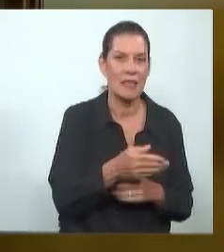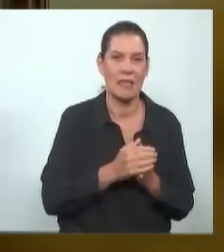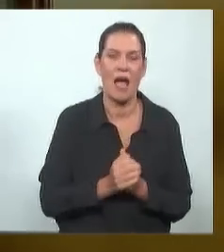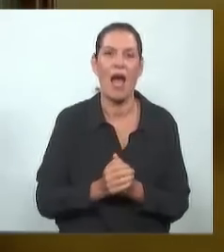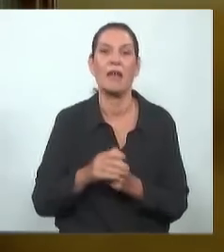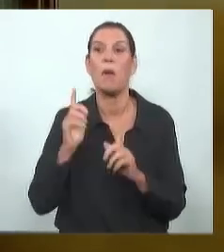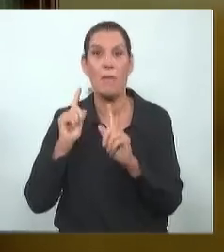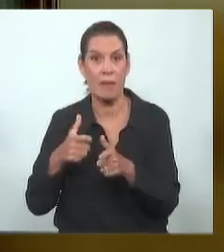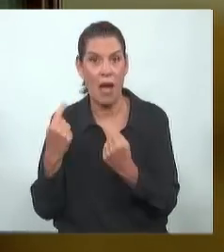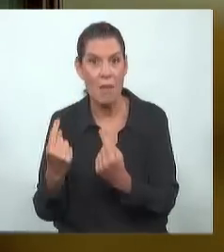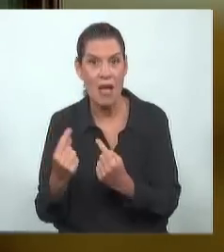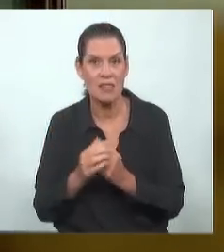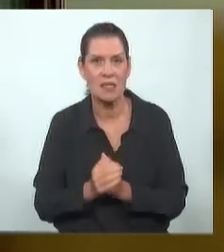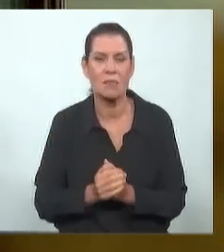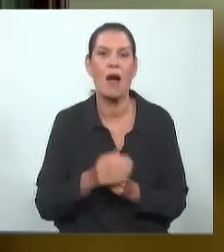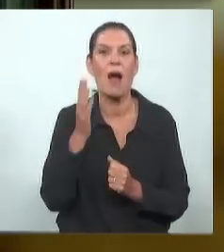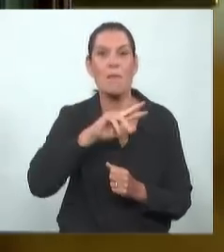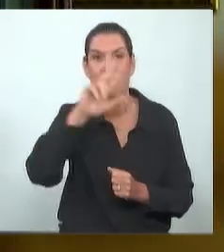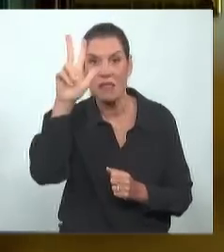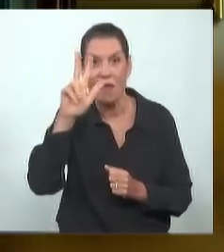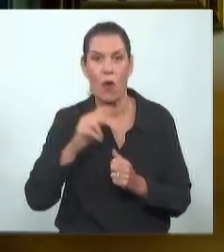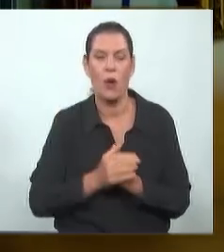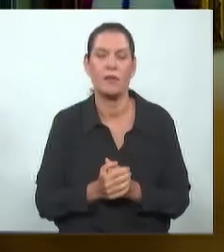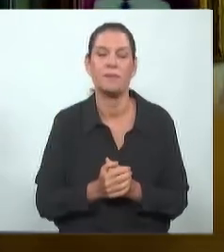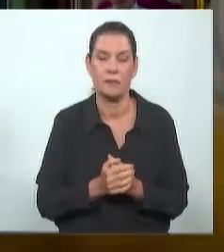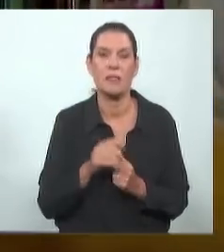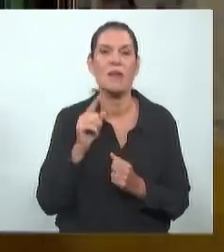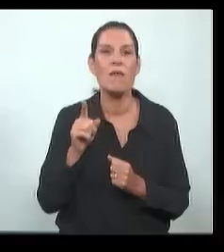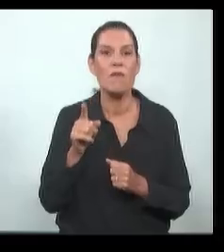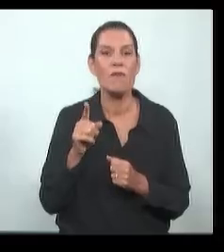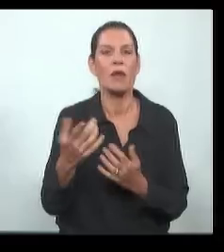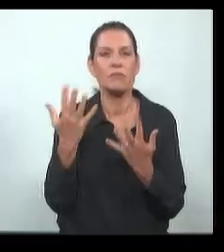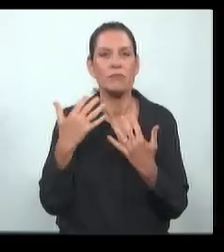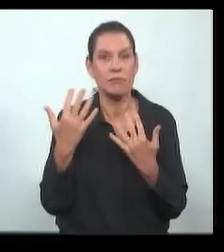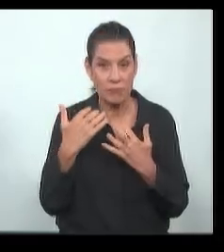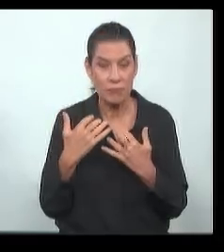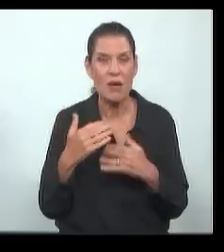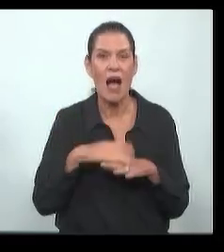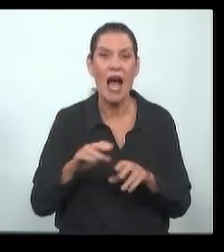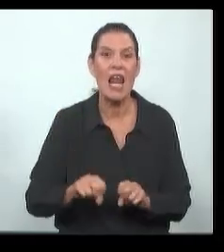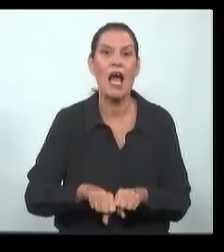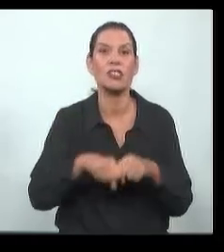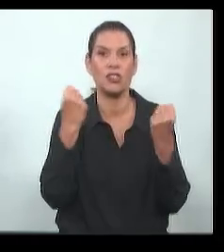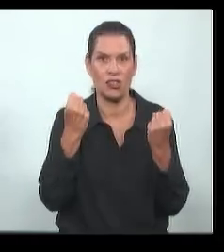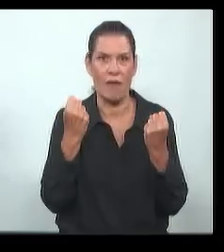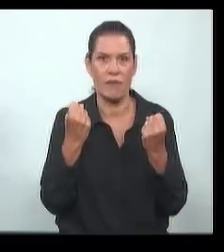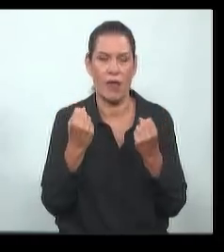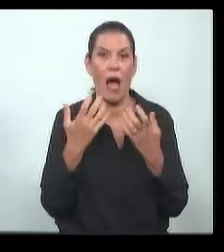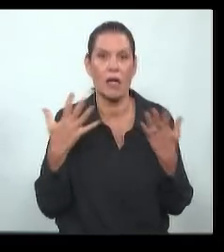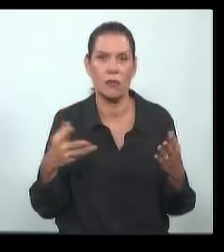הגולן. הם ייקחו אותנו לתוך קו השבר הפרטי והלאומי, שם עמדו בבדידות עצומה מול